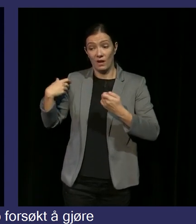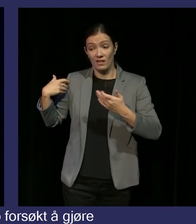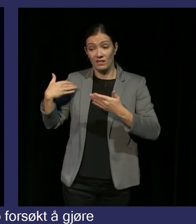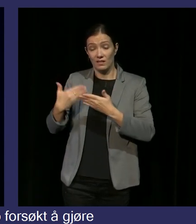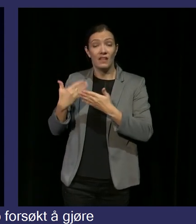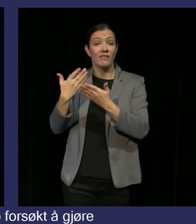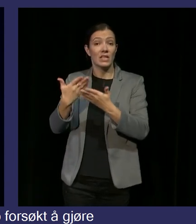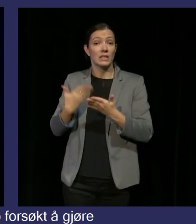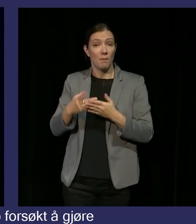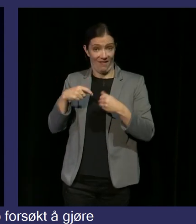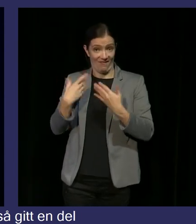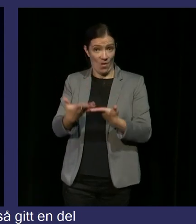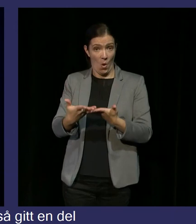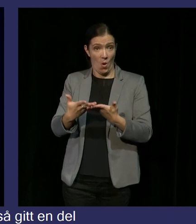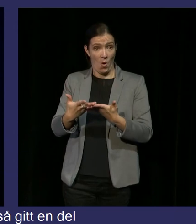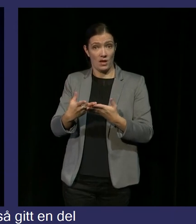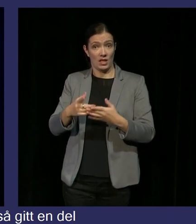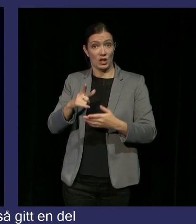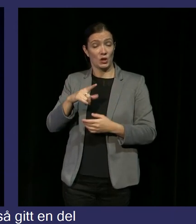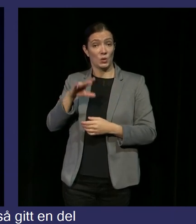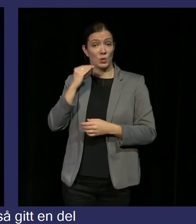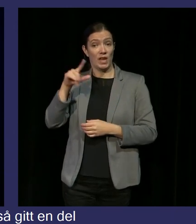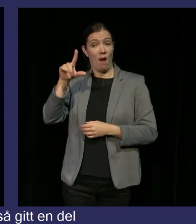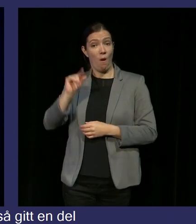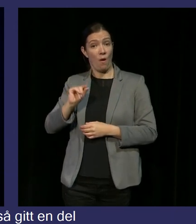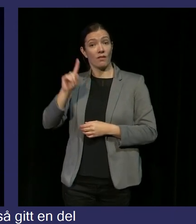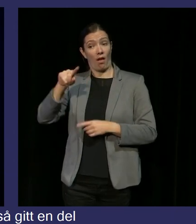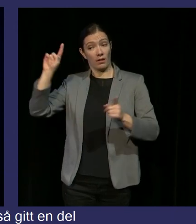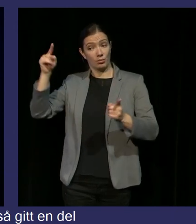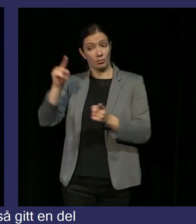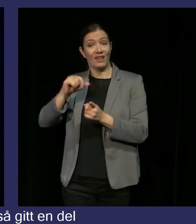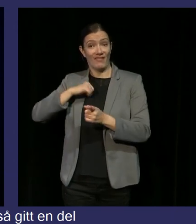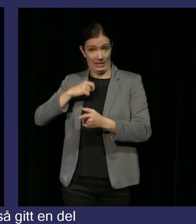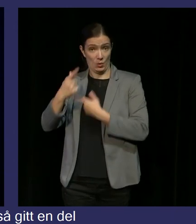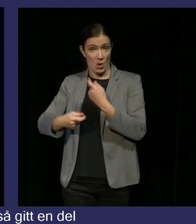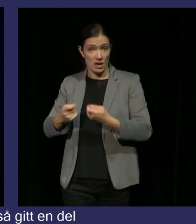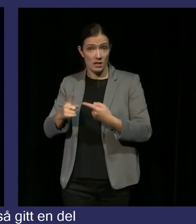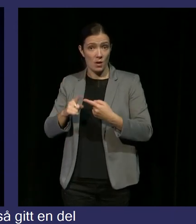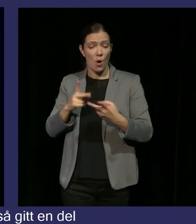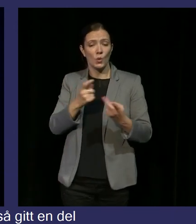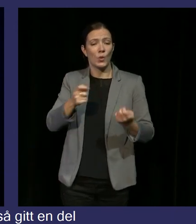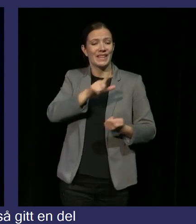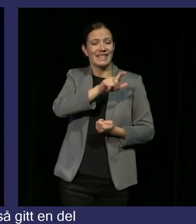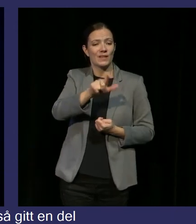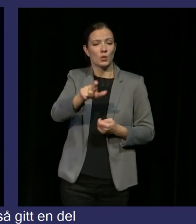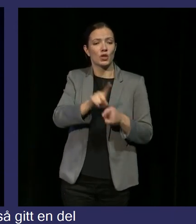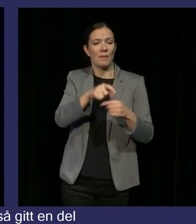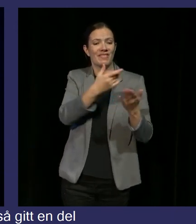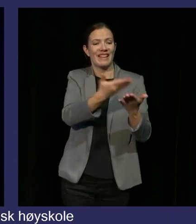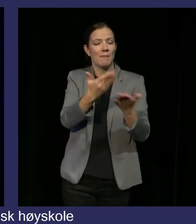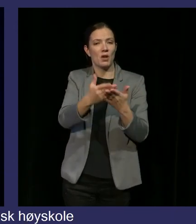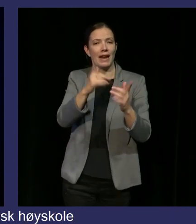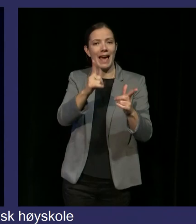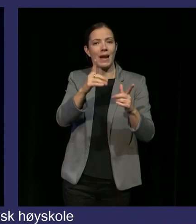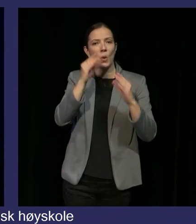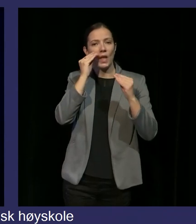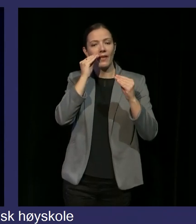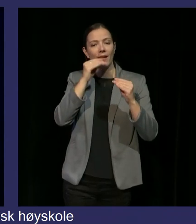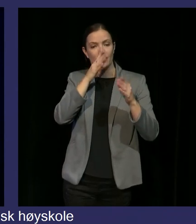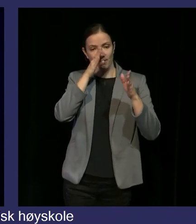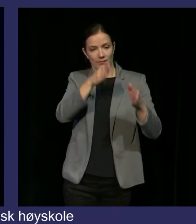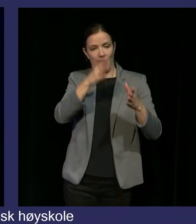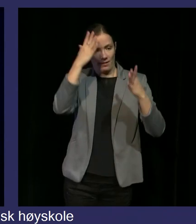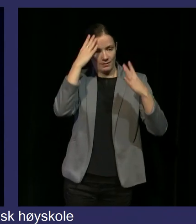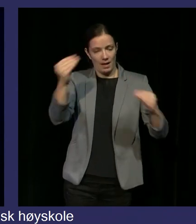blant annet så kan du få nedskrevet studielån hvis du gjør det. Og vi har også gitt penger til en del av de institusjonene som tilbyr lærerutdanning rettet mot